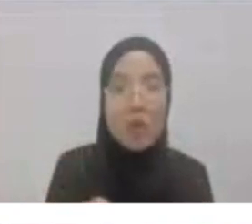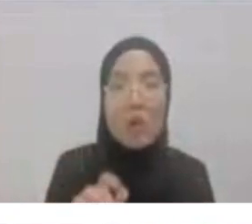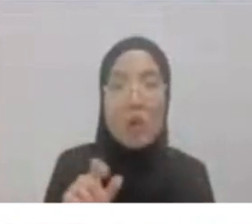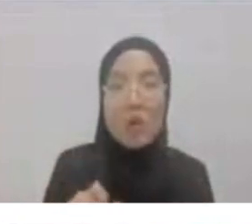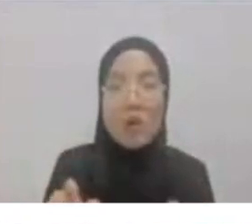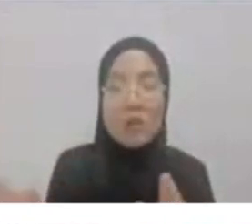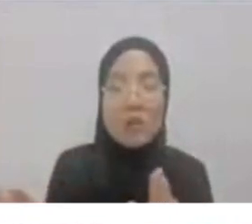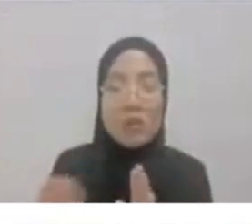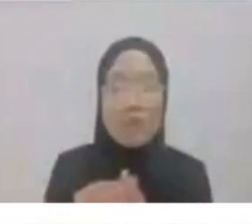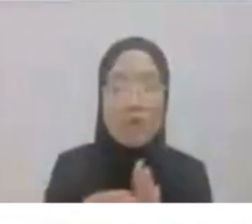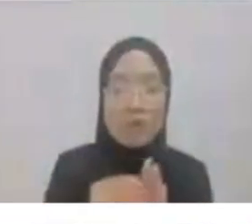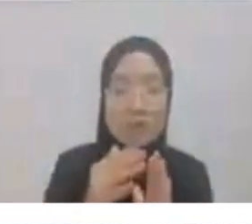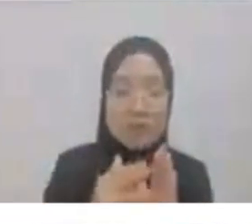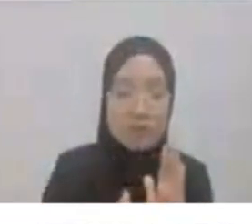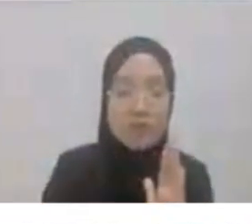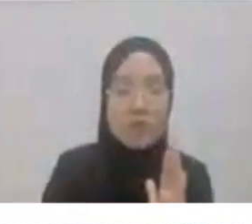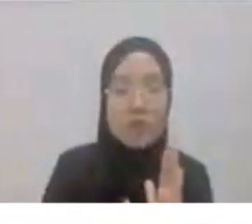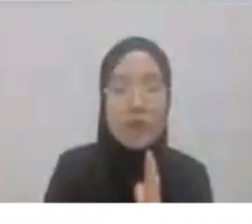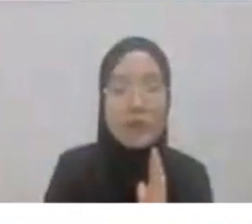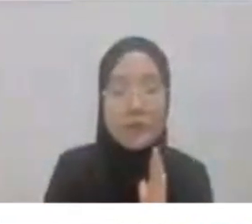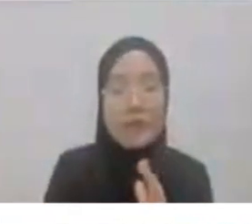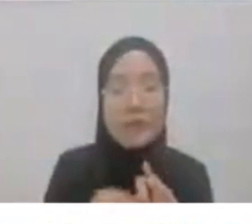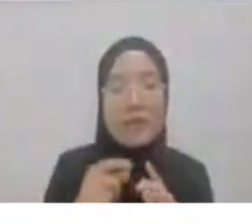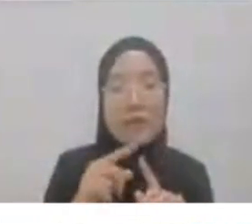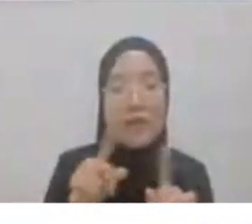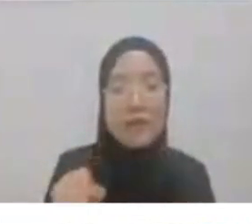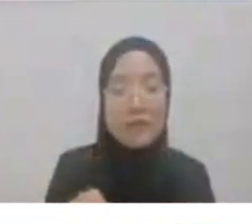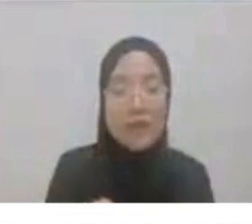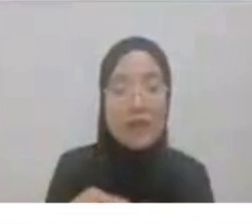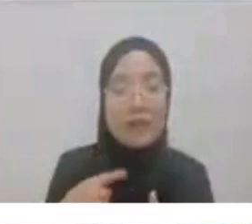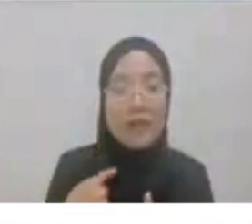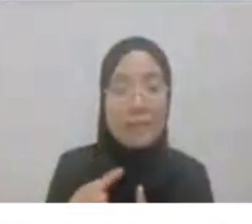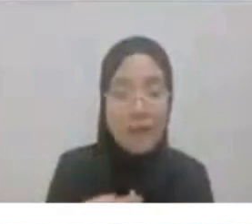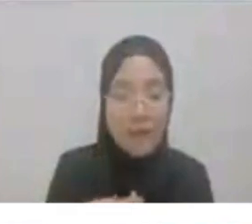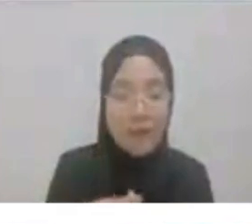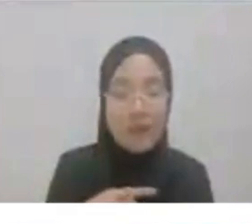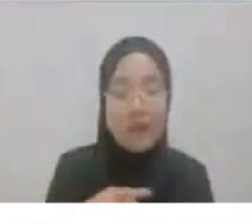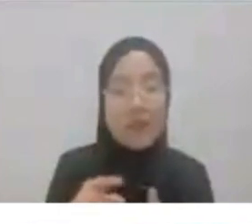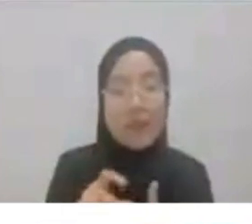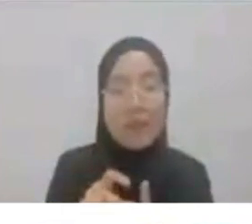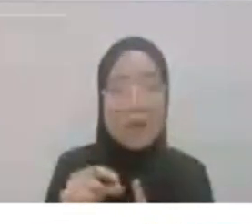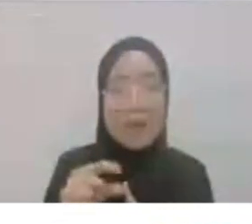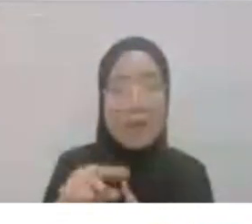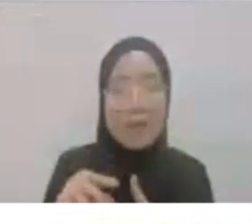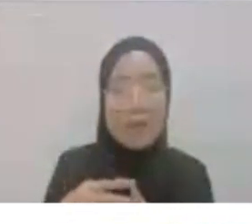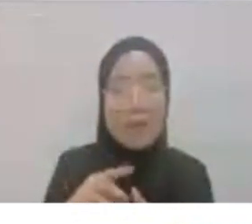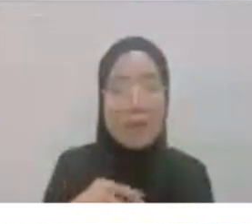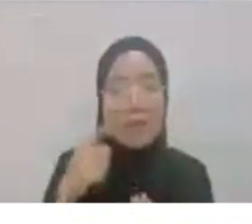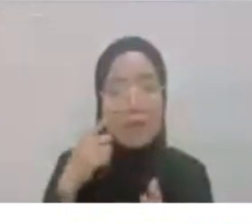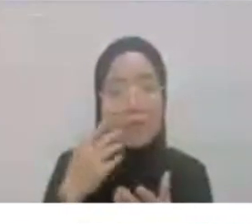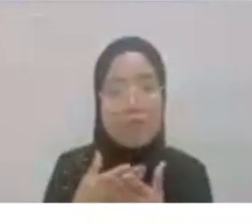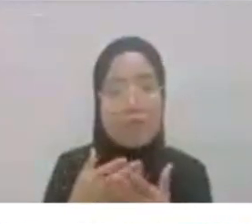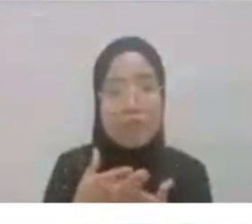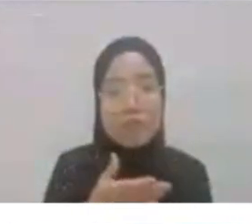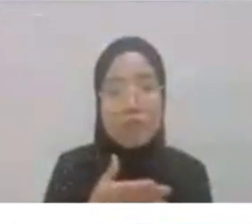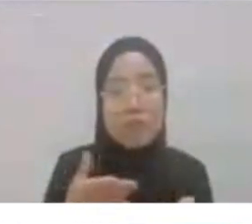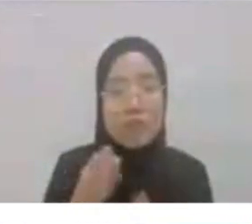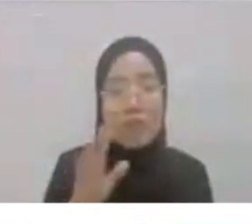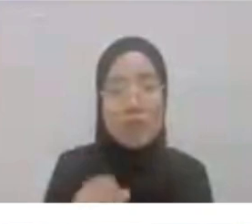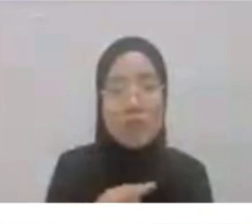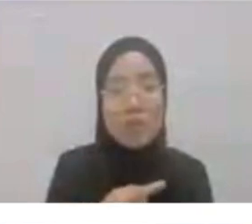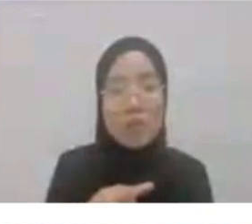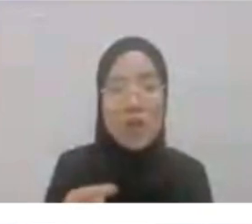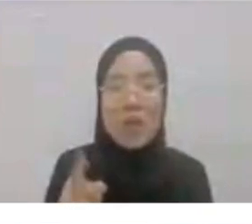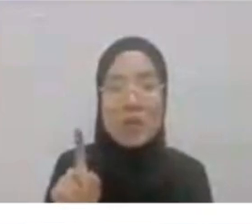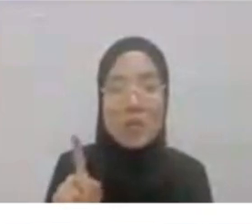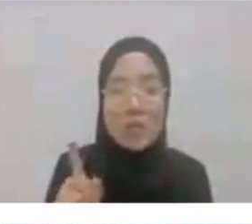pada absensi daftar pemilih tambahan namun keterangan ini kurang bersesuaian dengan bukti-bukti yang diajukan oleh para pihak dan Bawaslu karena pada bukti-bukti tersebut